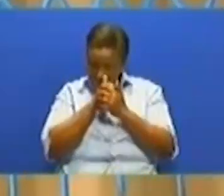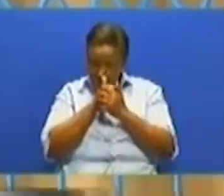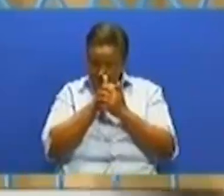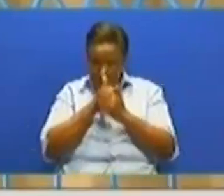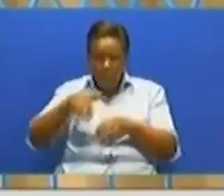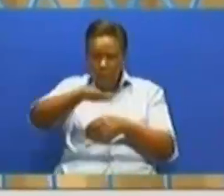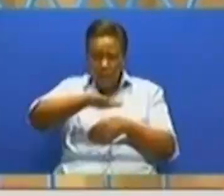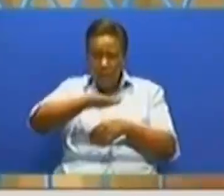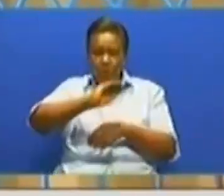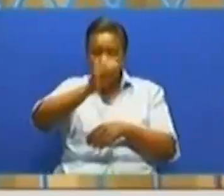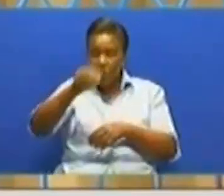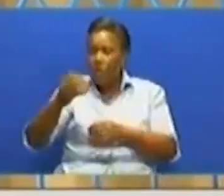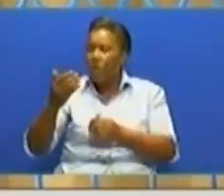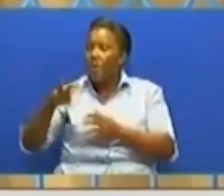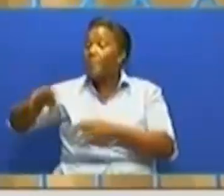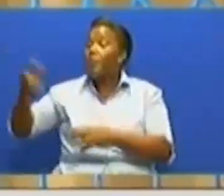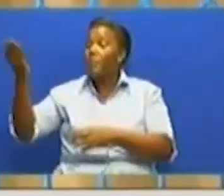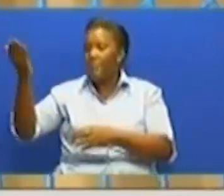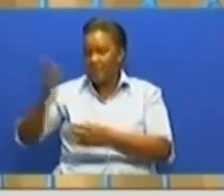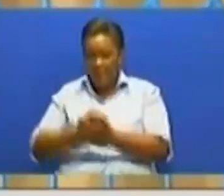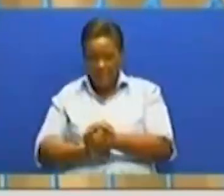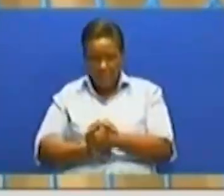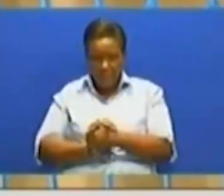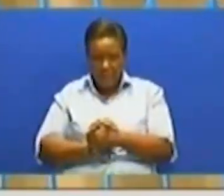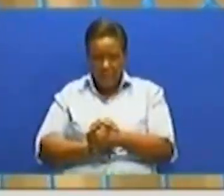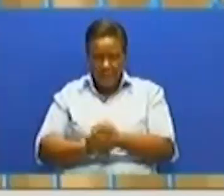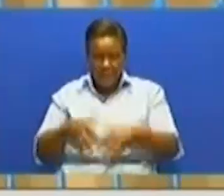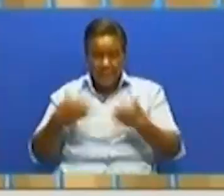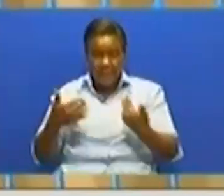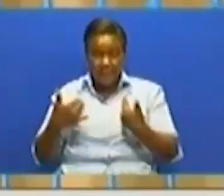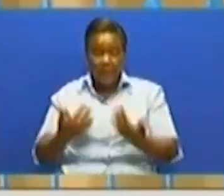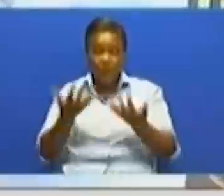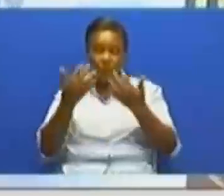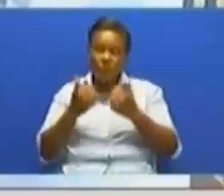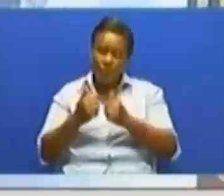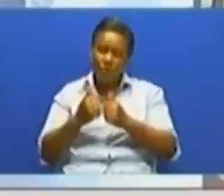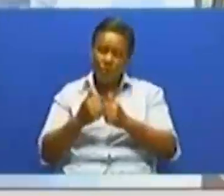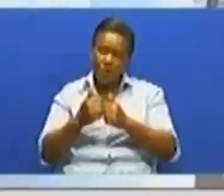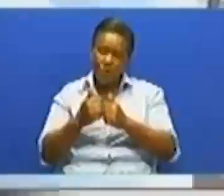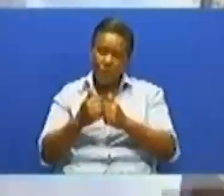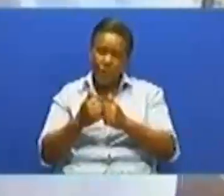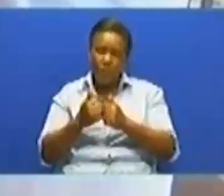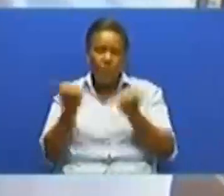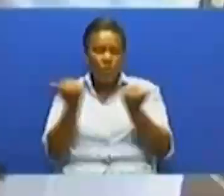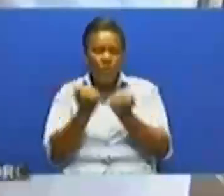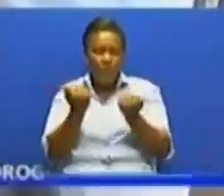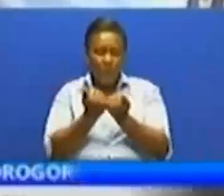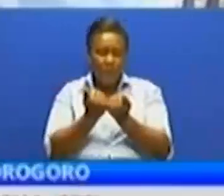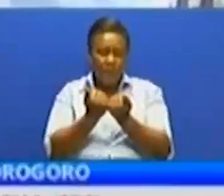maeneo ya Morogoro na nje ya Morogoro. Tuna uwezo wa kuzalisha kama lita 200 kwa